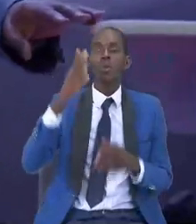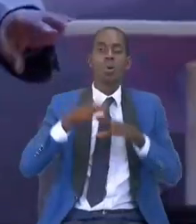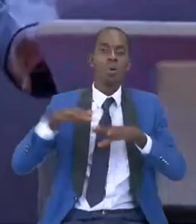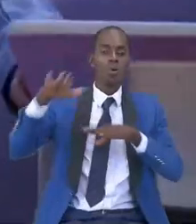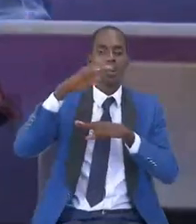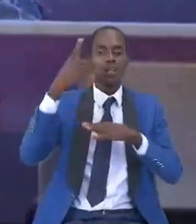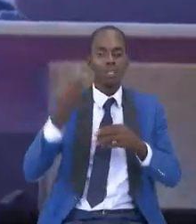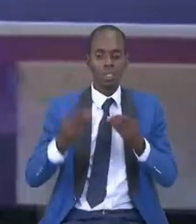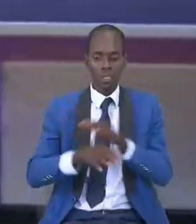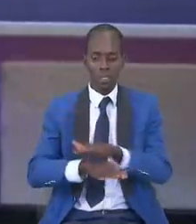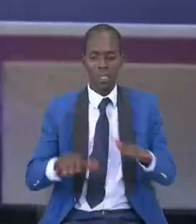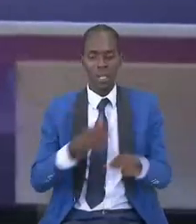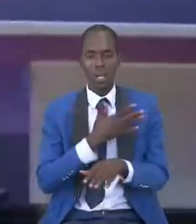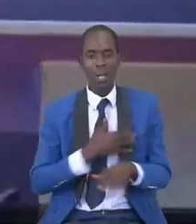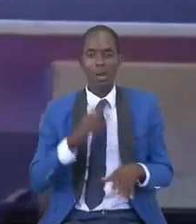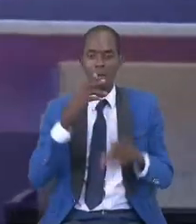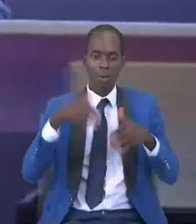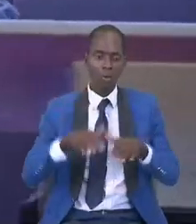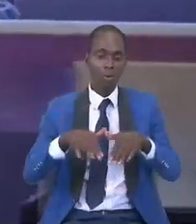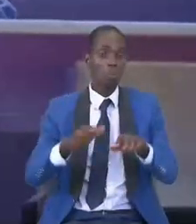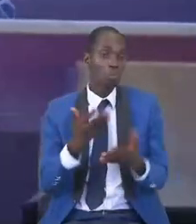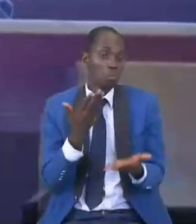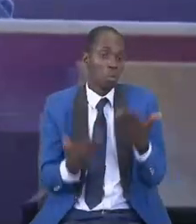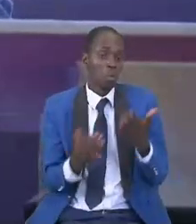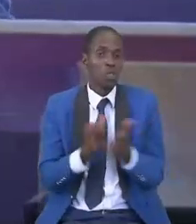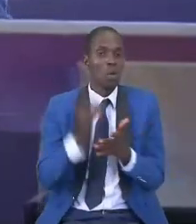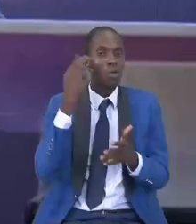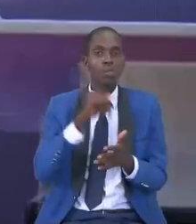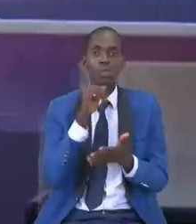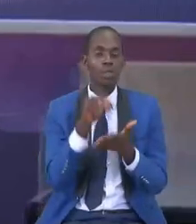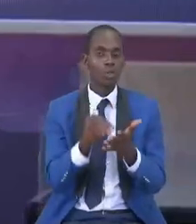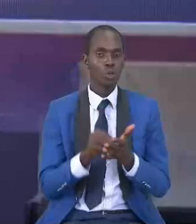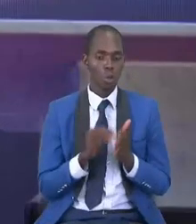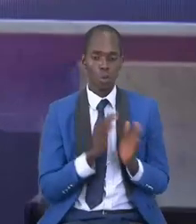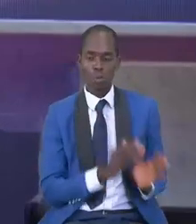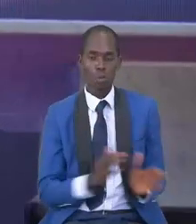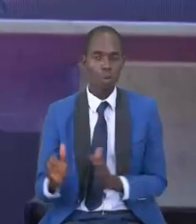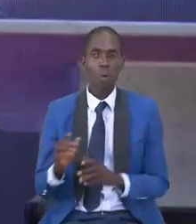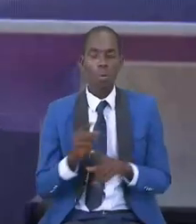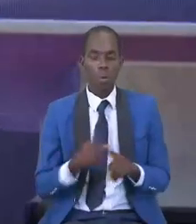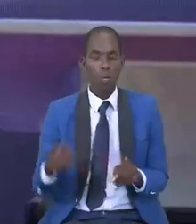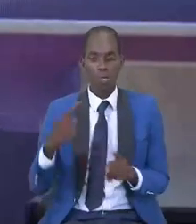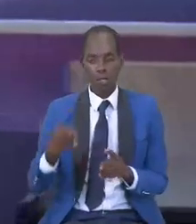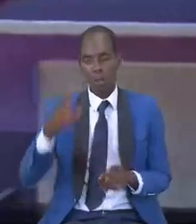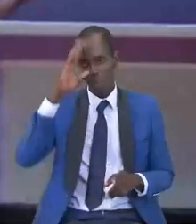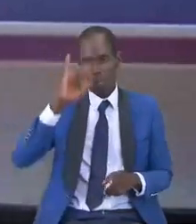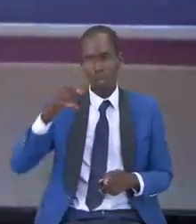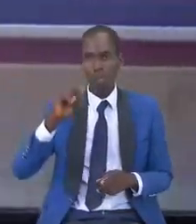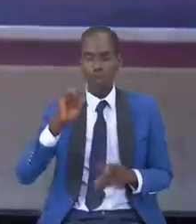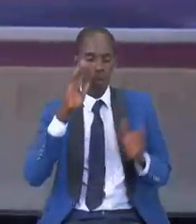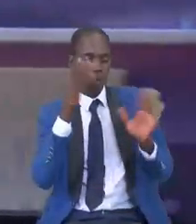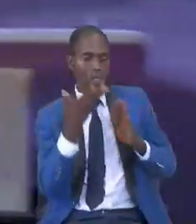son intention. Et sa présence là-bas a converti ces gens-là. Et ils ont fait des vœux